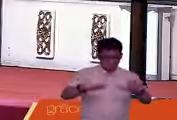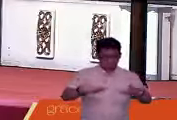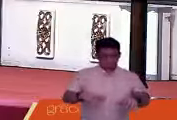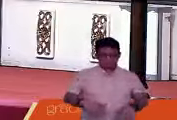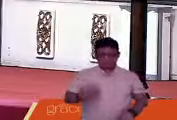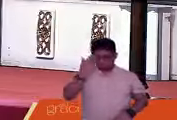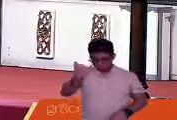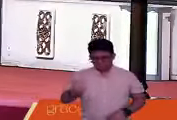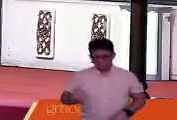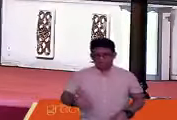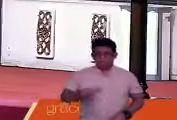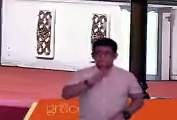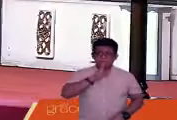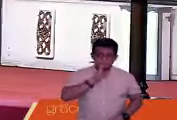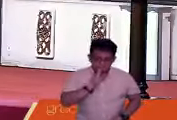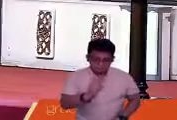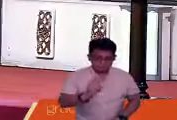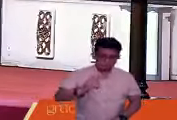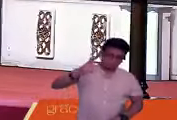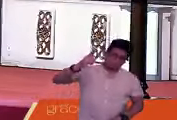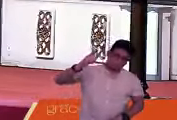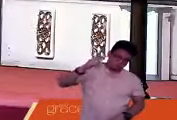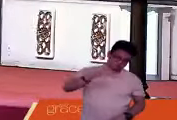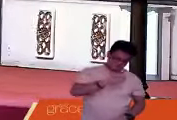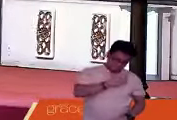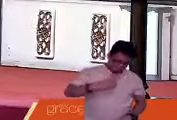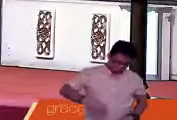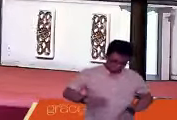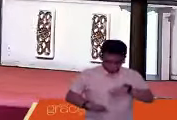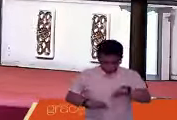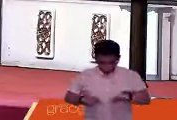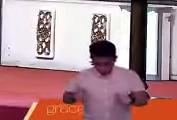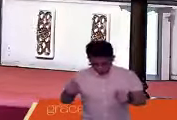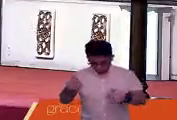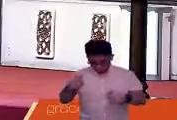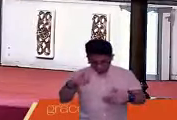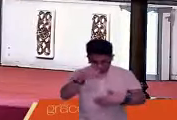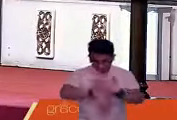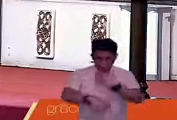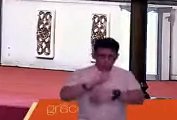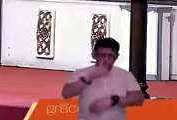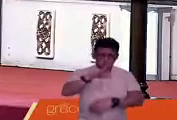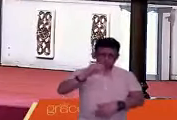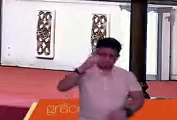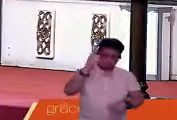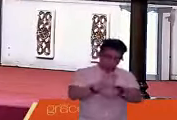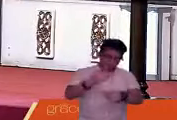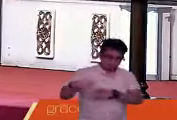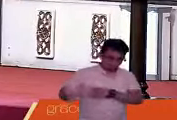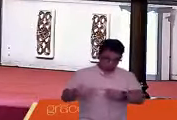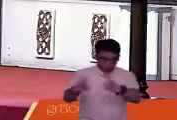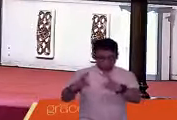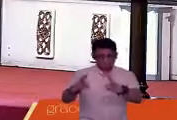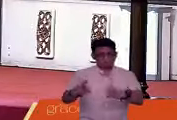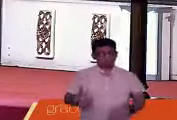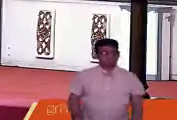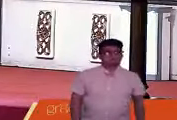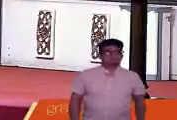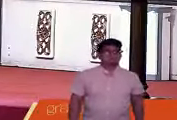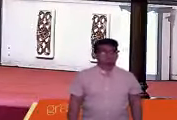kini ang giingon, according as he has walked before you in truth and in righteousness.